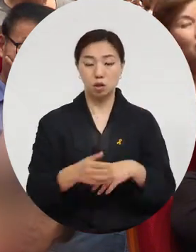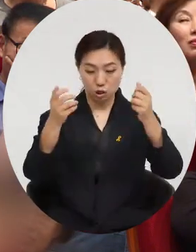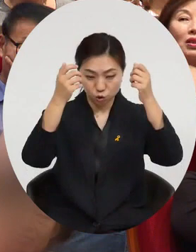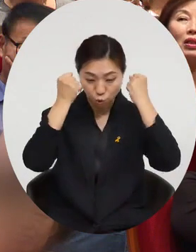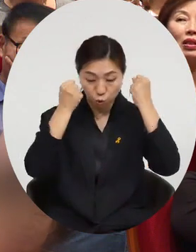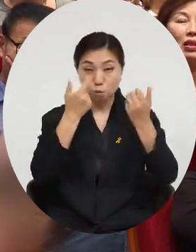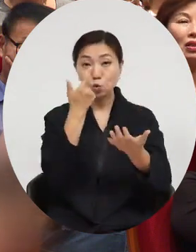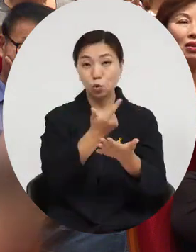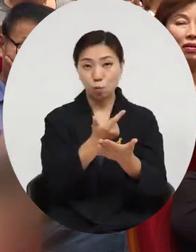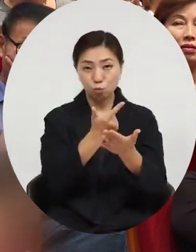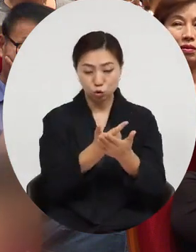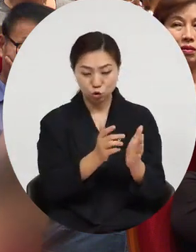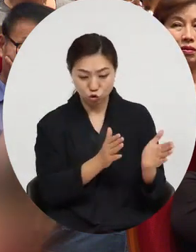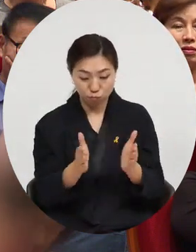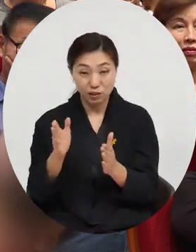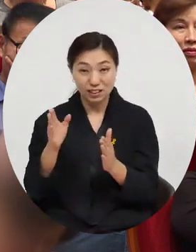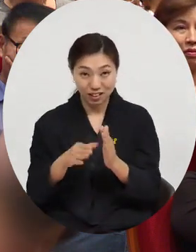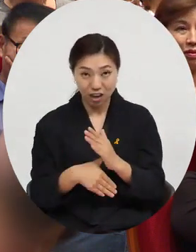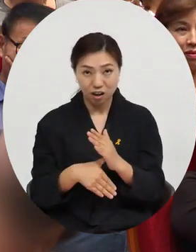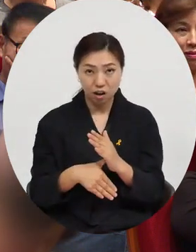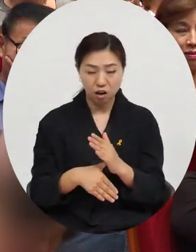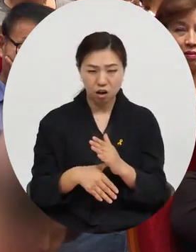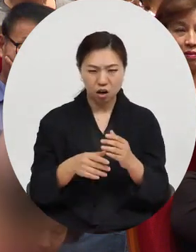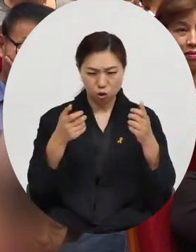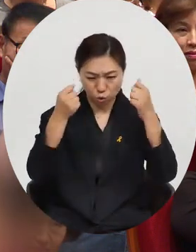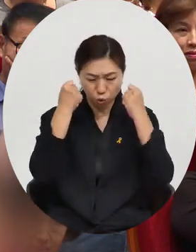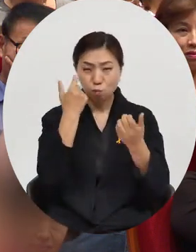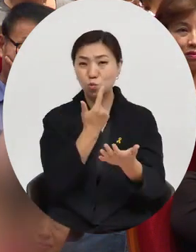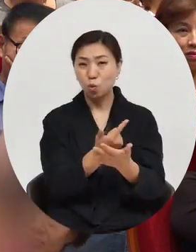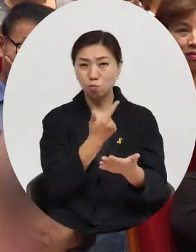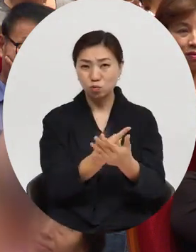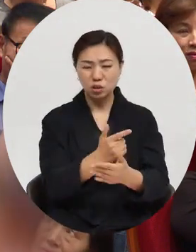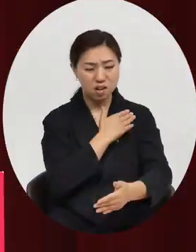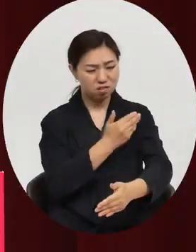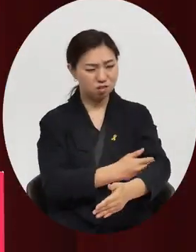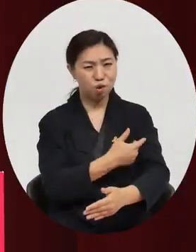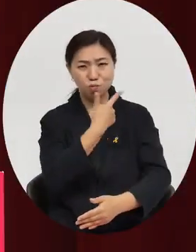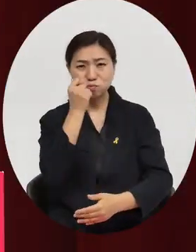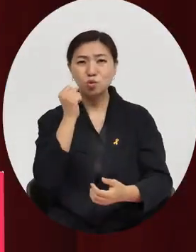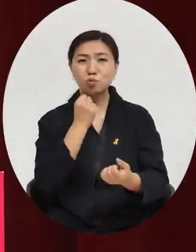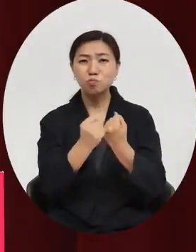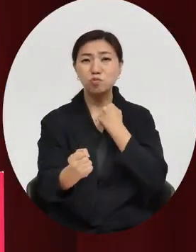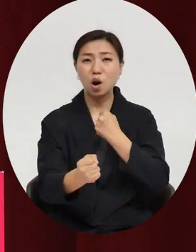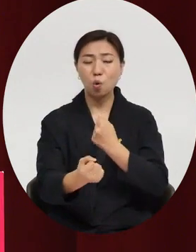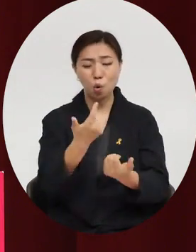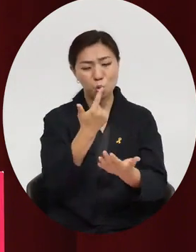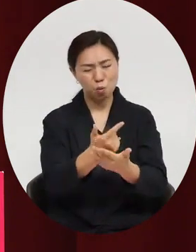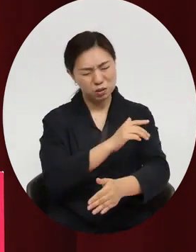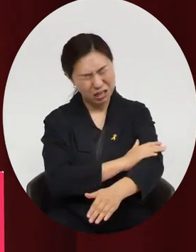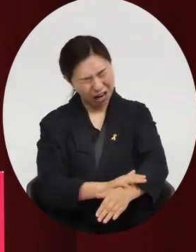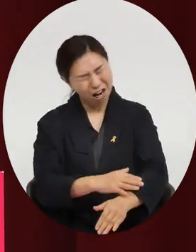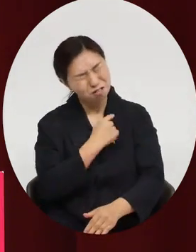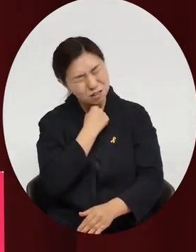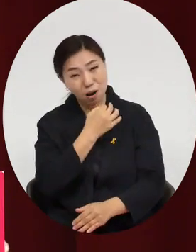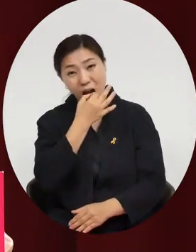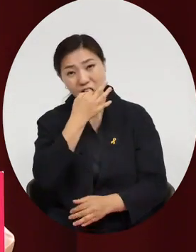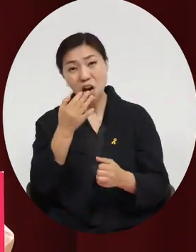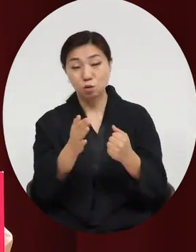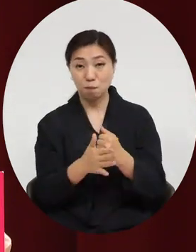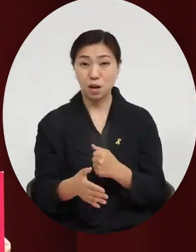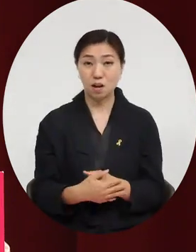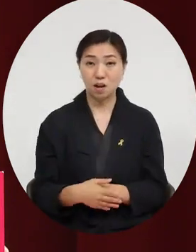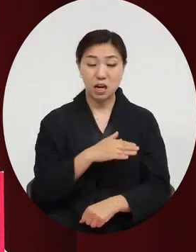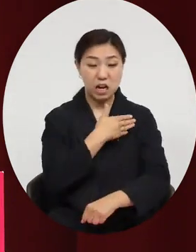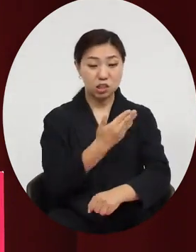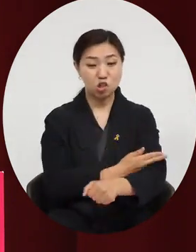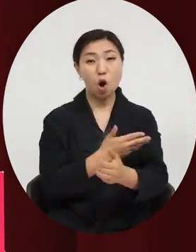논문을 준비하는데 졸업 컴퓨터로 논문을 해서 자기가 잘 쓰려니, 실력도 없는 게잘 쓰려니까 안 써지지. 자기 실력에